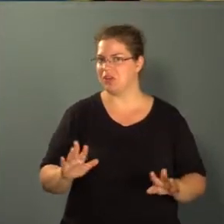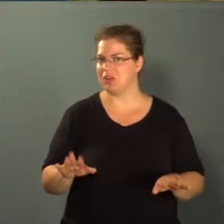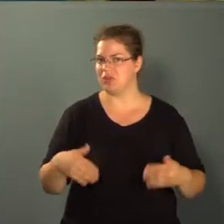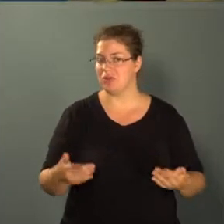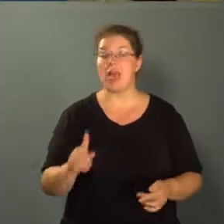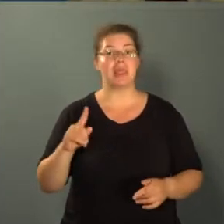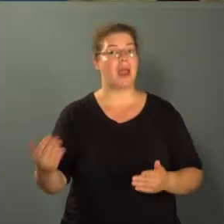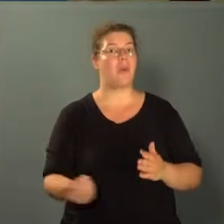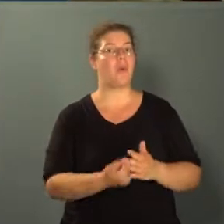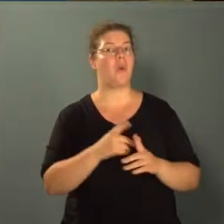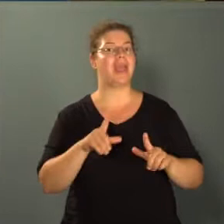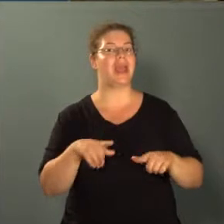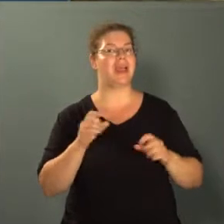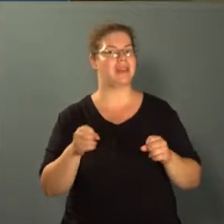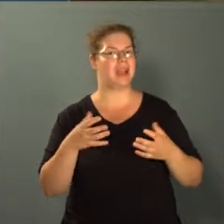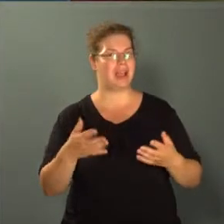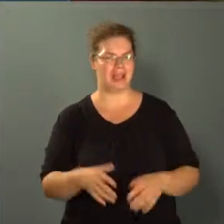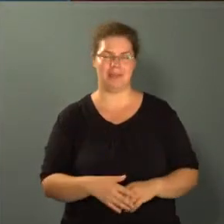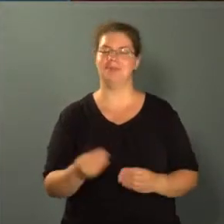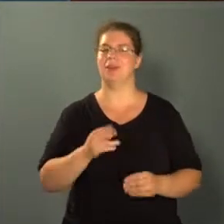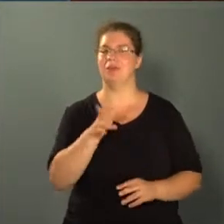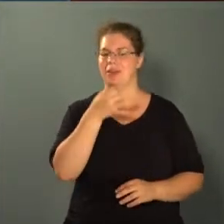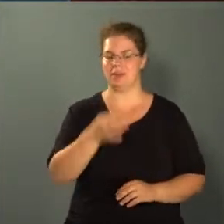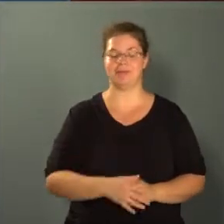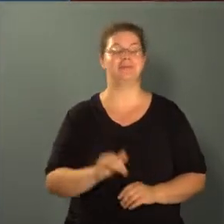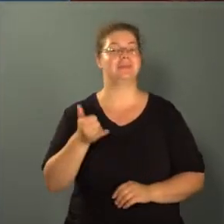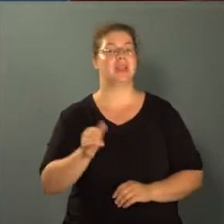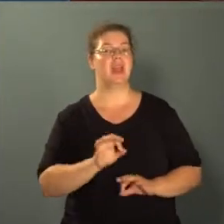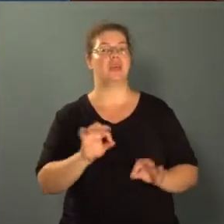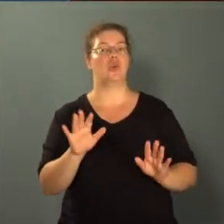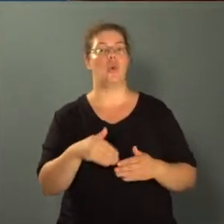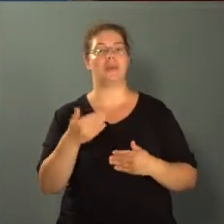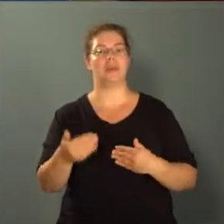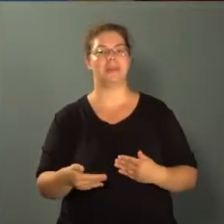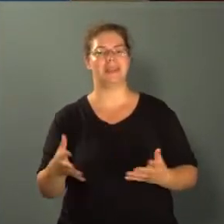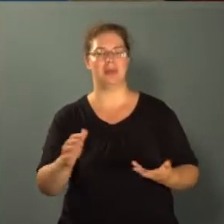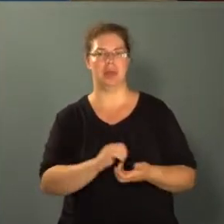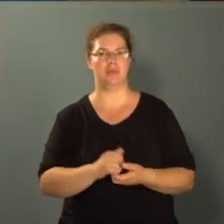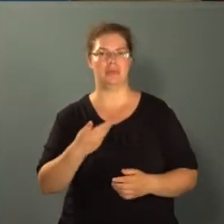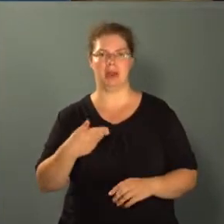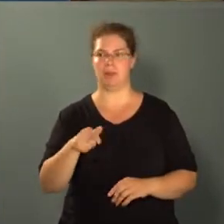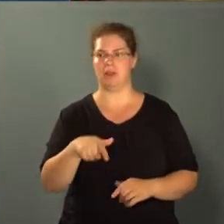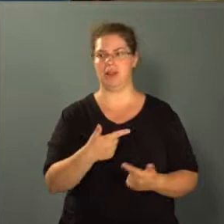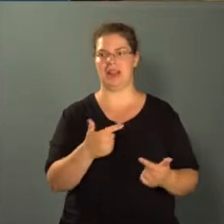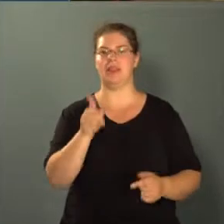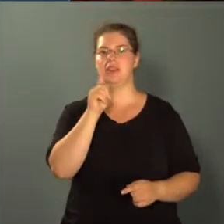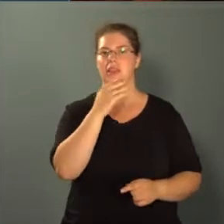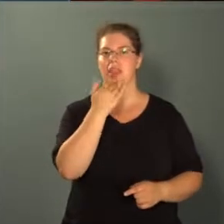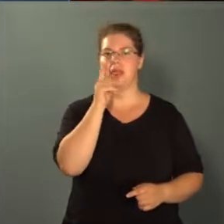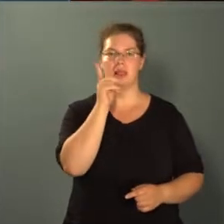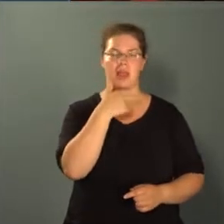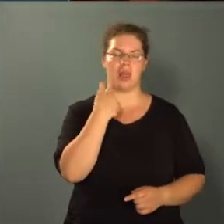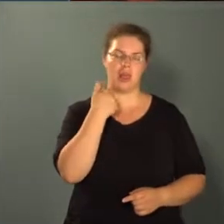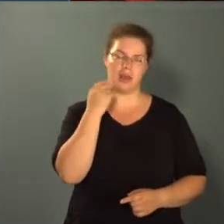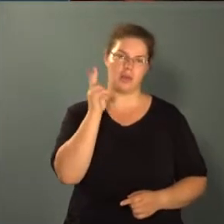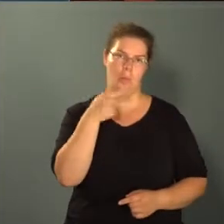új életre kelhet. Miről van szó? Így van. A Jó Szomszédok Egyesület megkapta azt a lehetőséget a Telekomtól, hogy